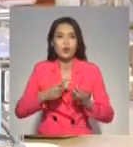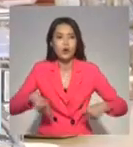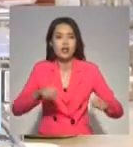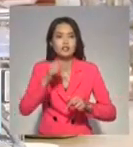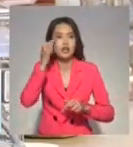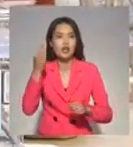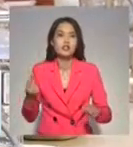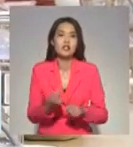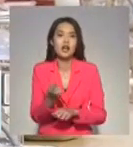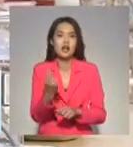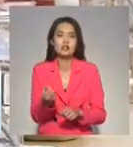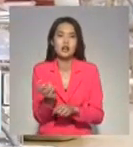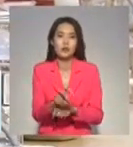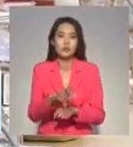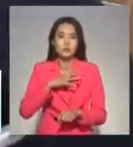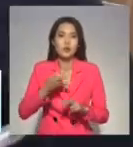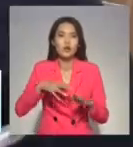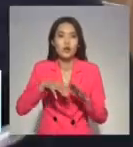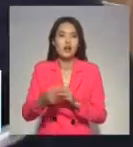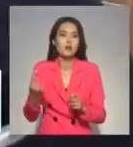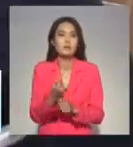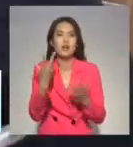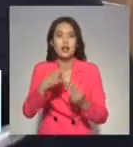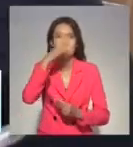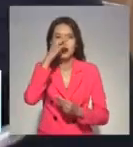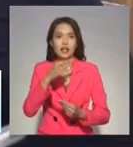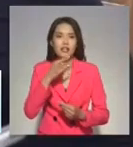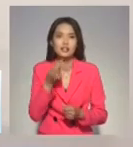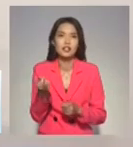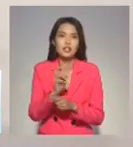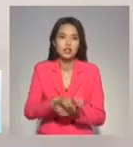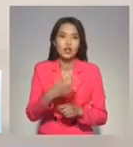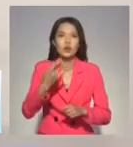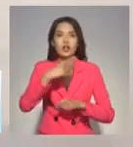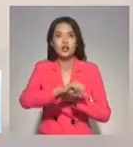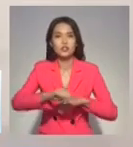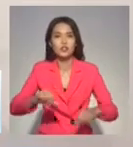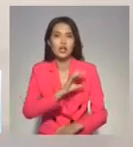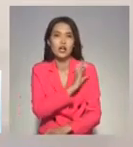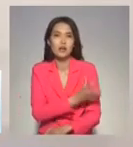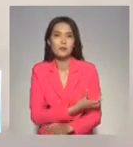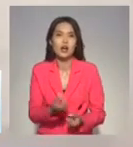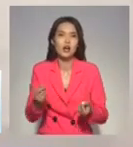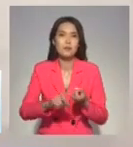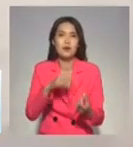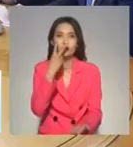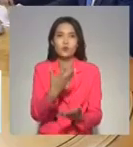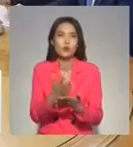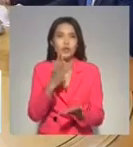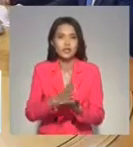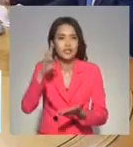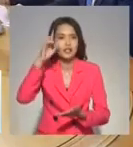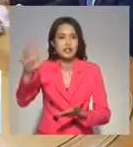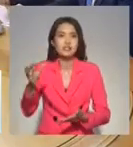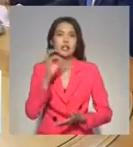Азияға алғашқы сапары. Оның ішінде бірінші болып Қазақстанға келуі қос мемлекет арасындағы мықты байланысты көрсетеді. Халима Якоб